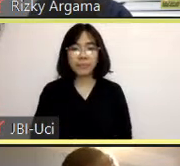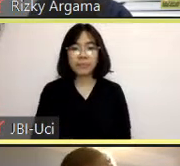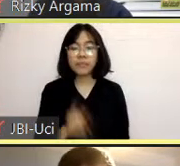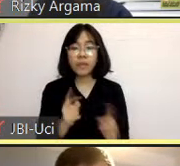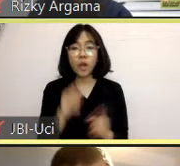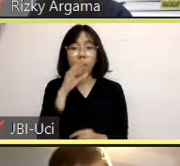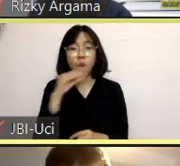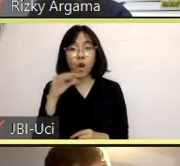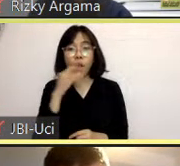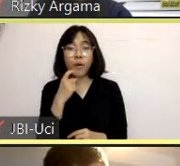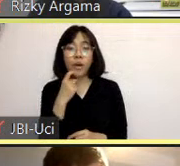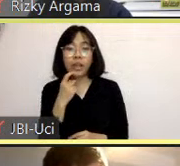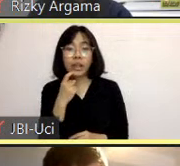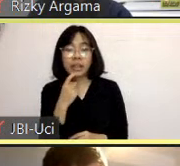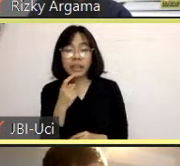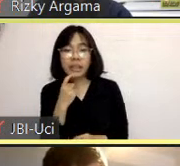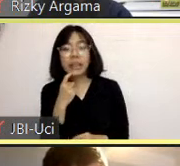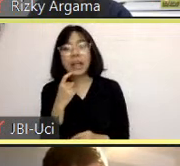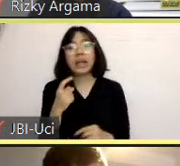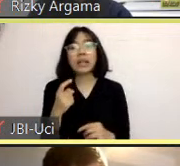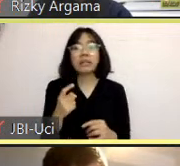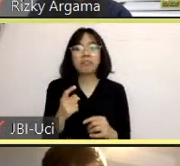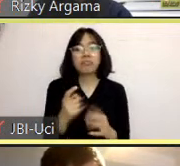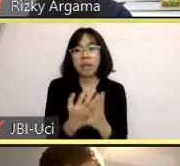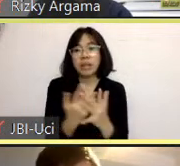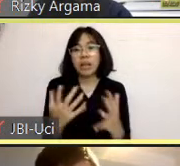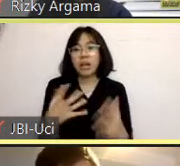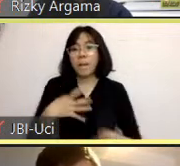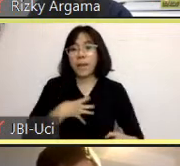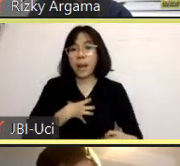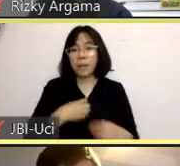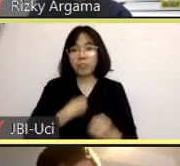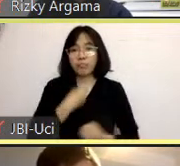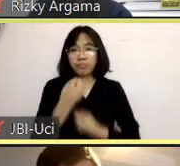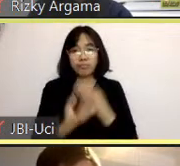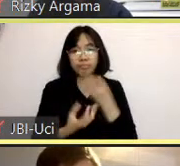untuk kedepannya nanti. Kita lihat banyak